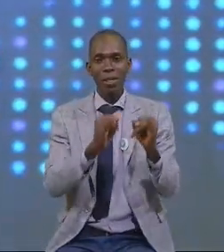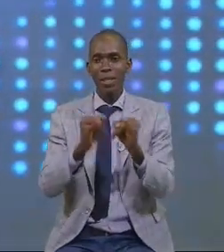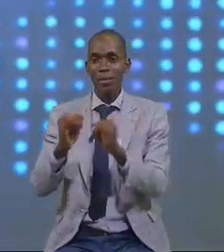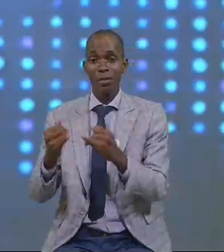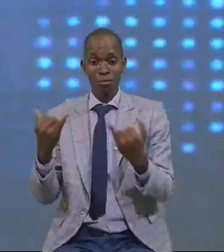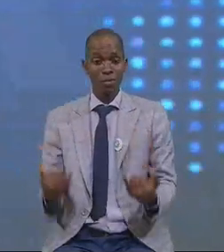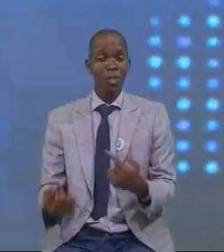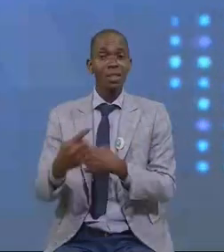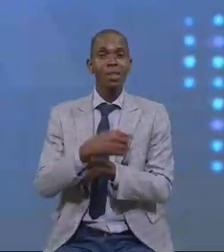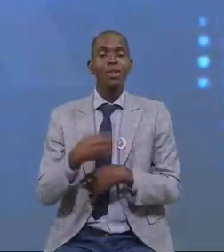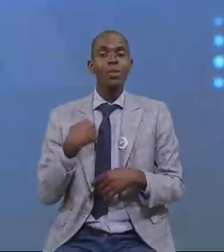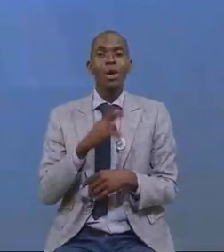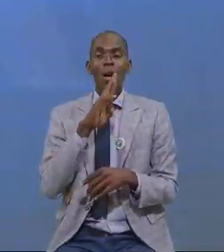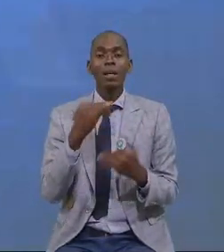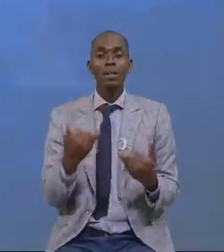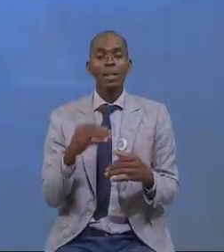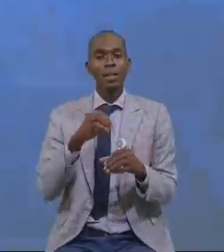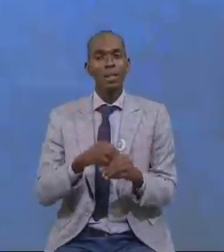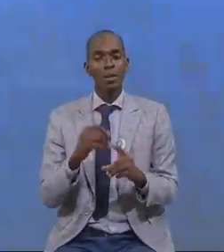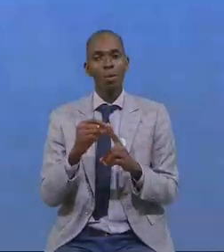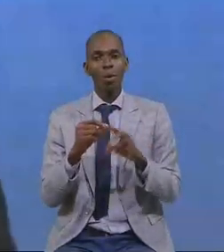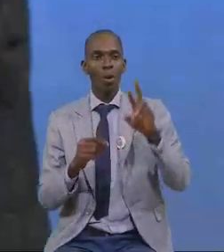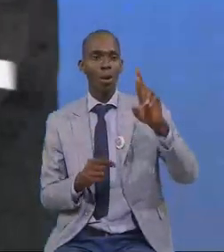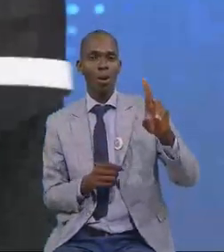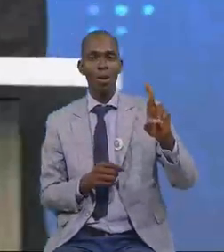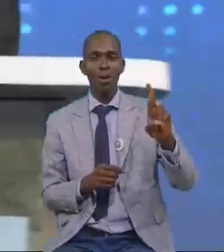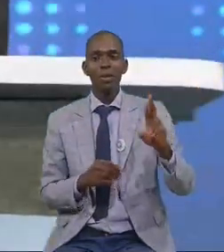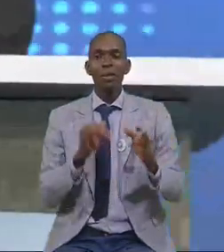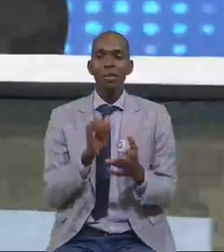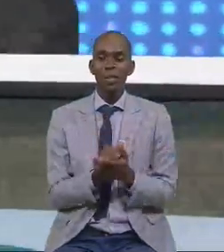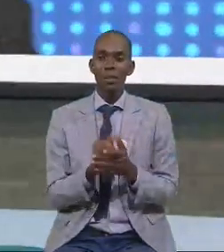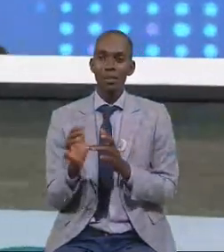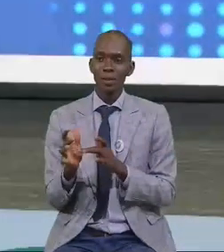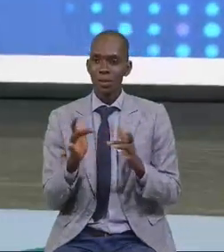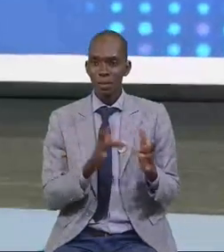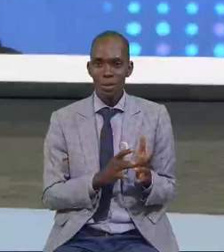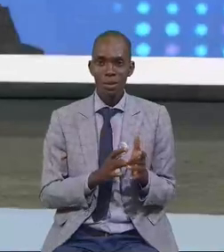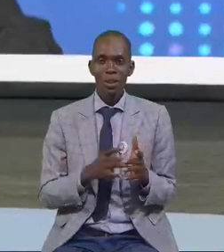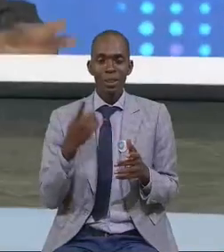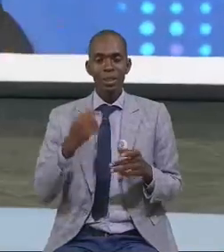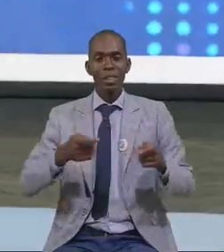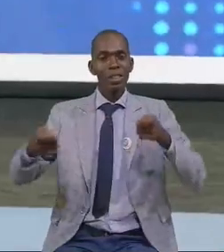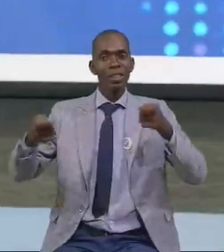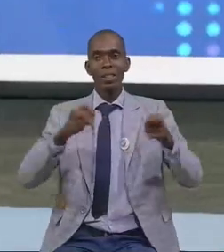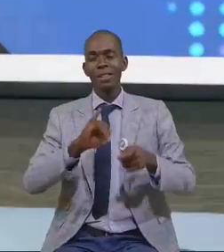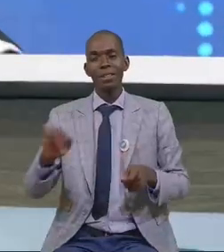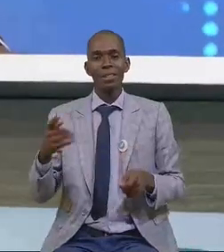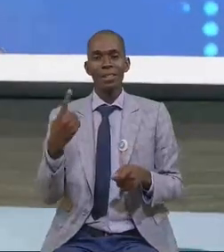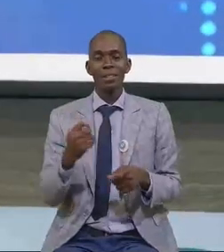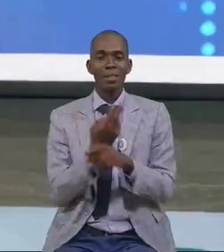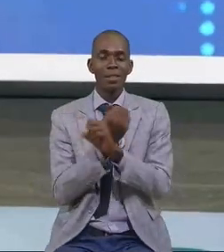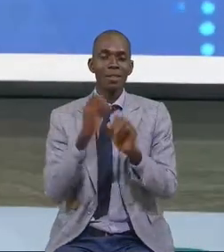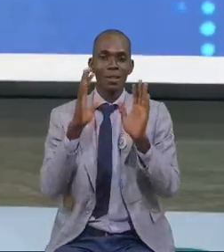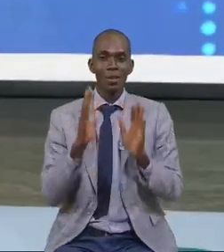Ce jour, nous sommes arrivés à R, que Jésus, le Rédempteur